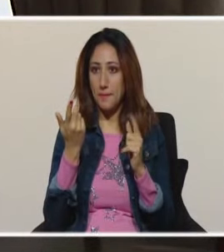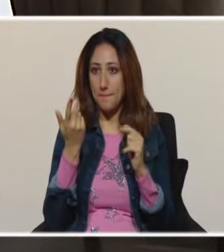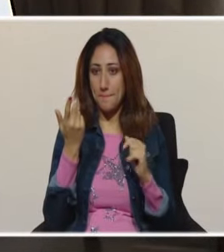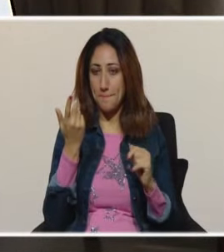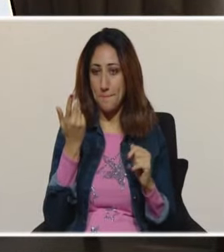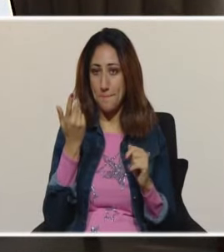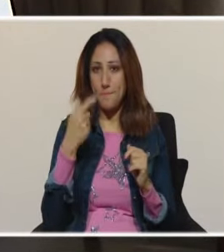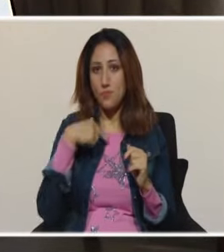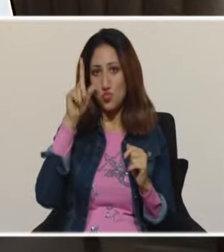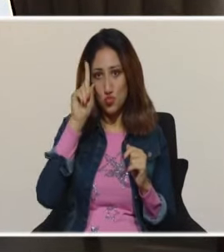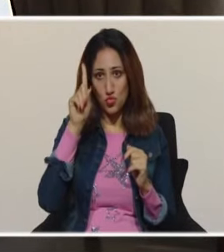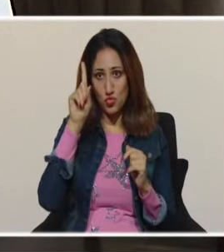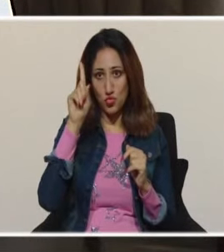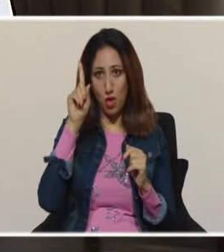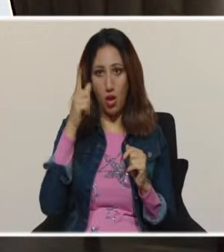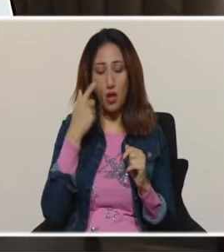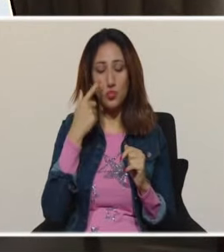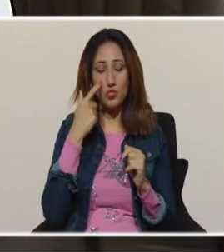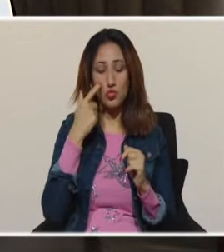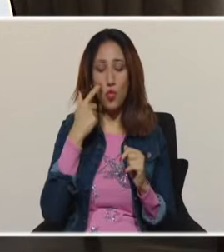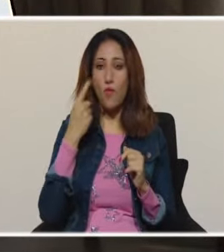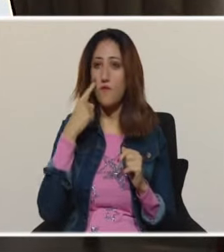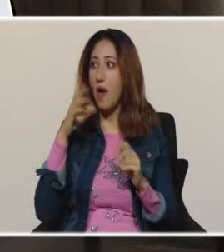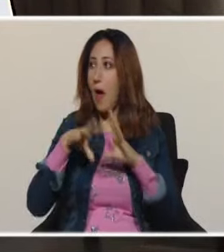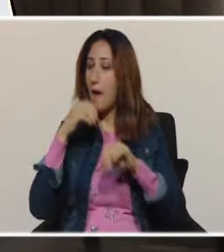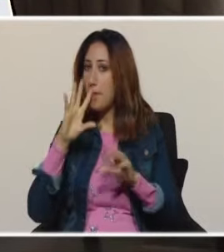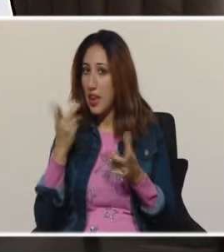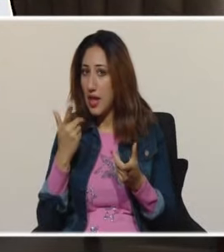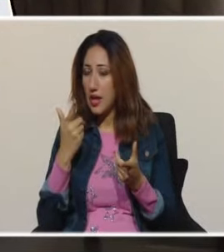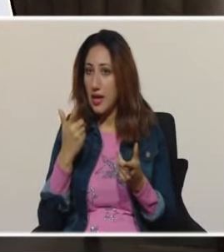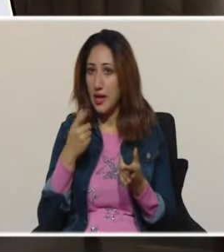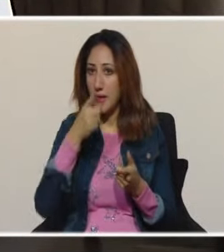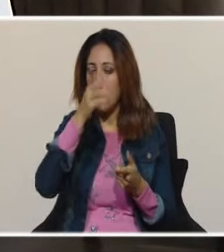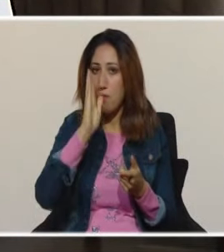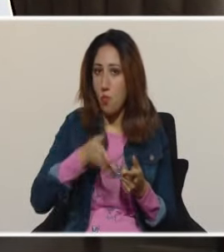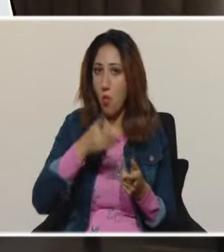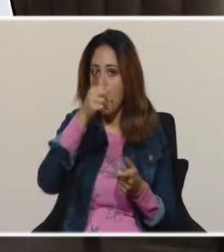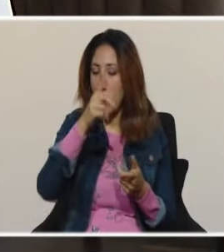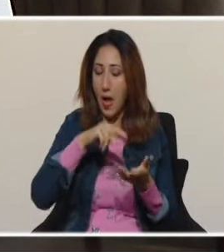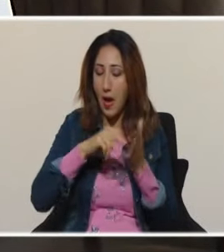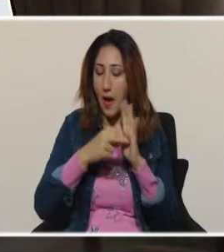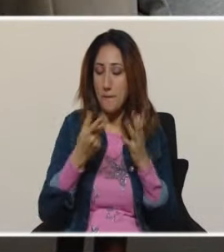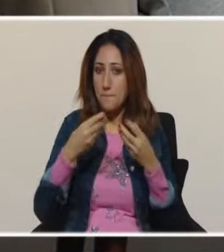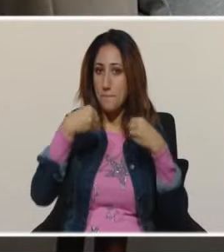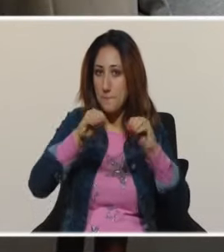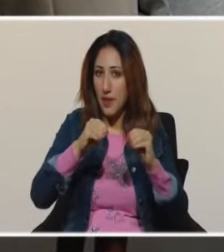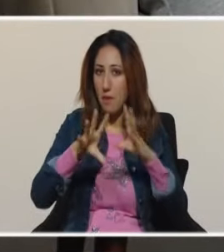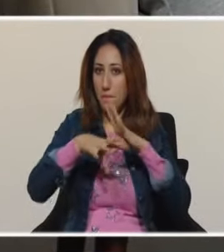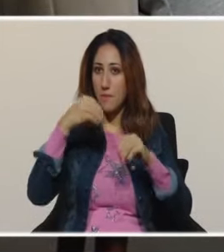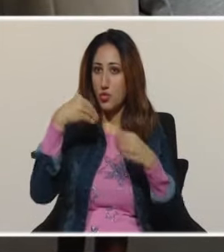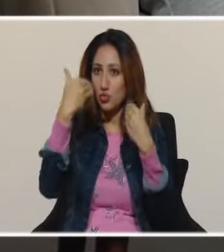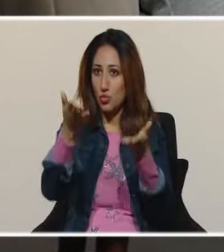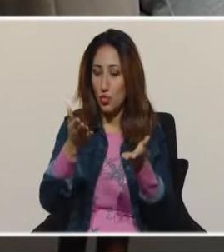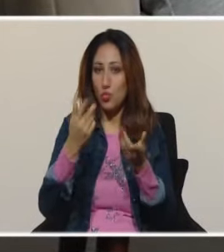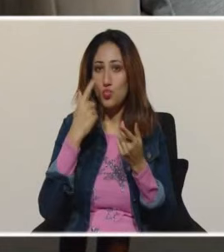حضرتك انا ان شاء الله يعني اشوف كده ايه المتاح، ان ممكن عم احمد يقدر مثلا يبيعه، او